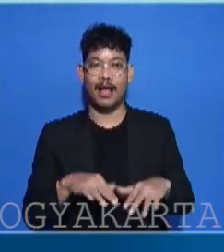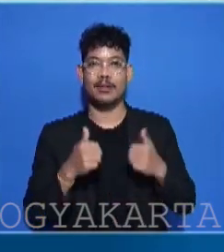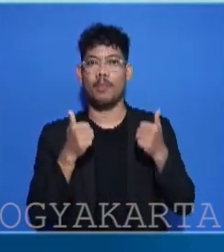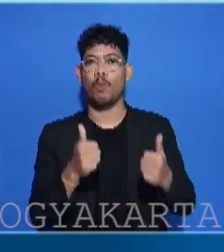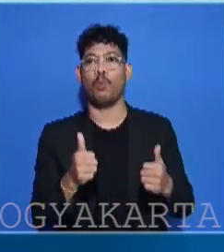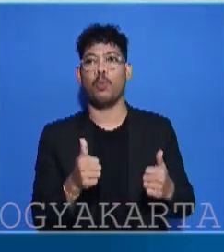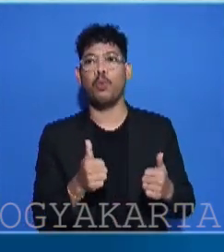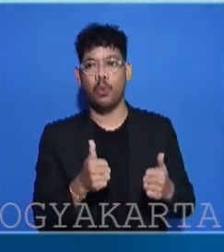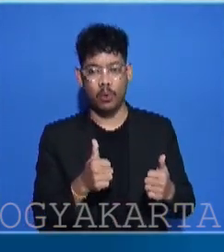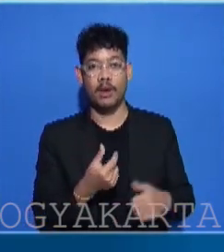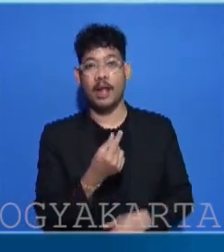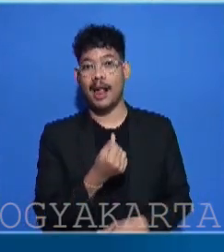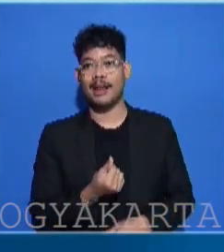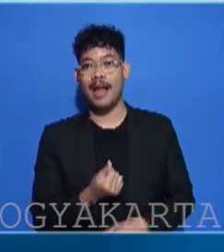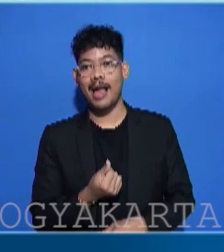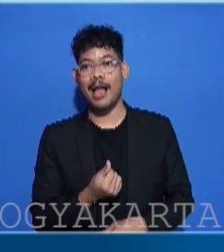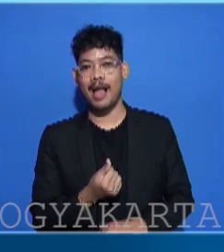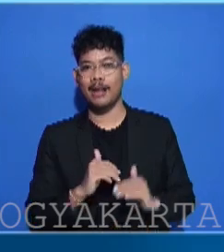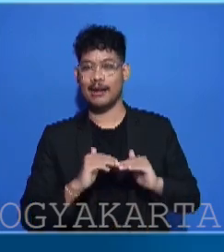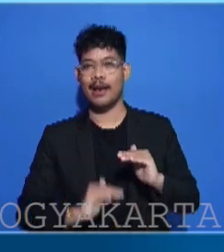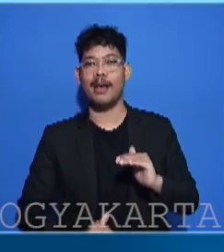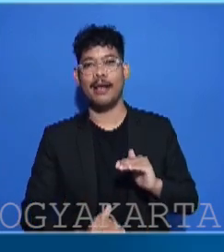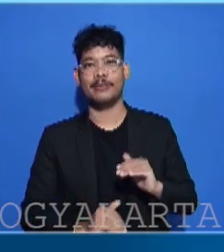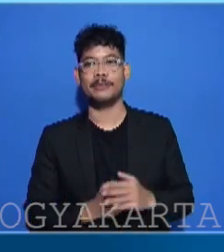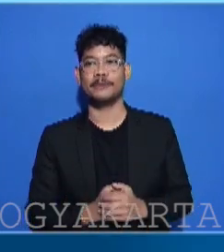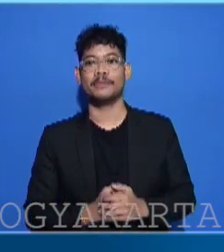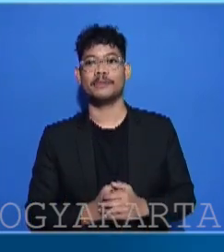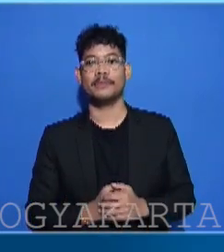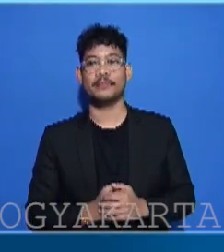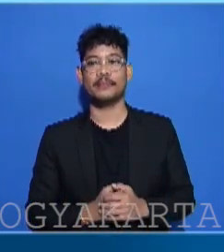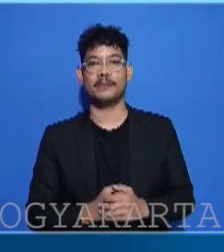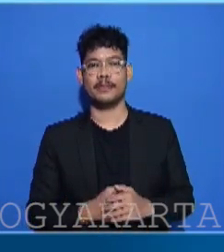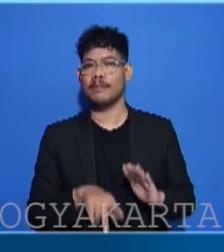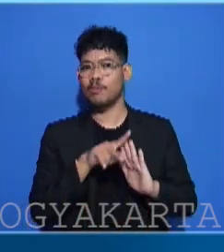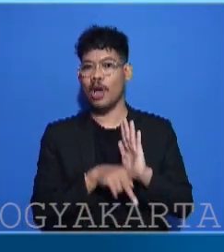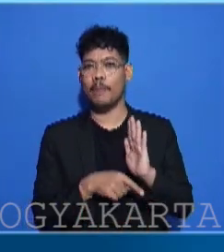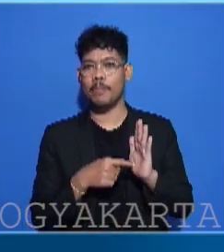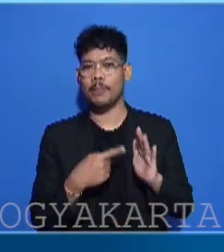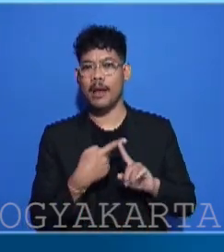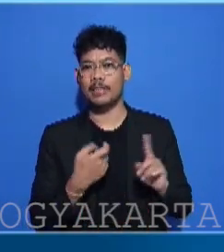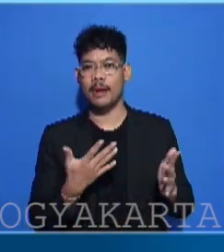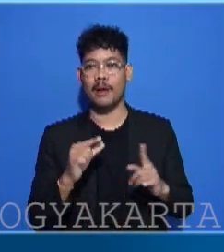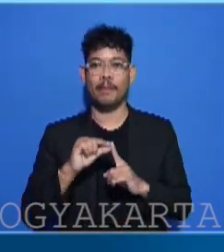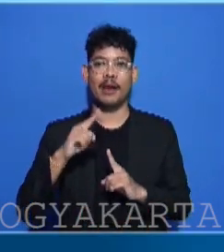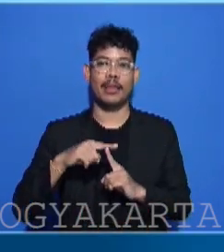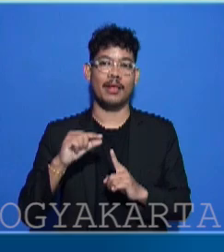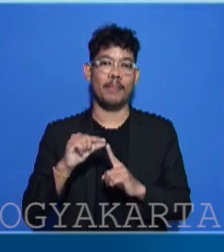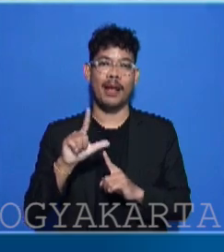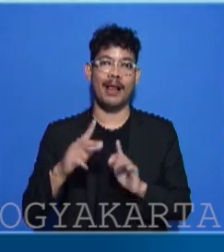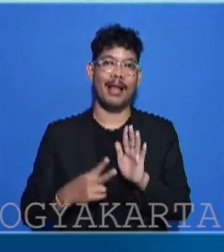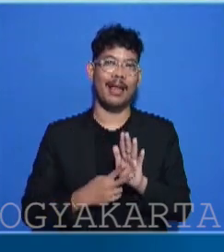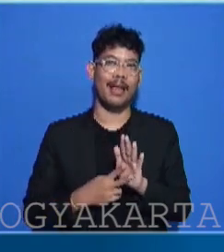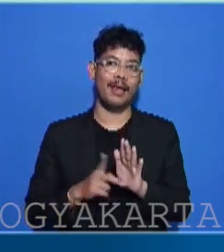operasional sehari-hari dengan hadirnya program Electrifying Agriculture yang digagas oleh PT PLN. Jika sebelumnya para petani